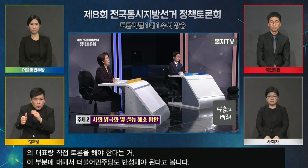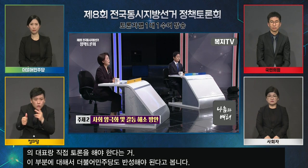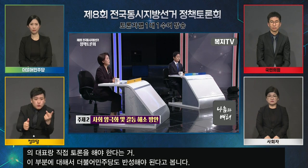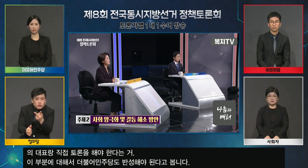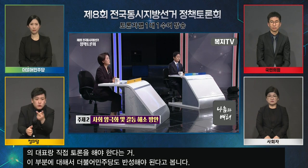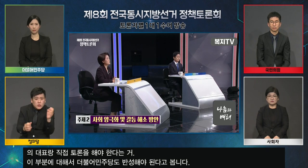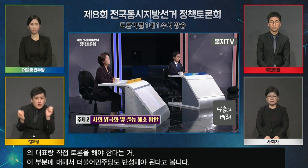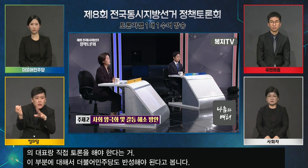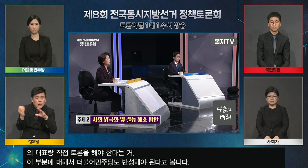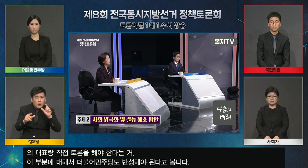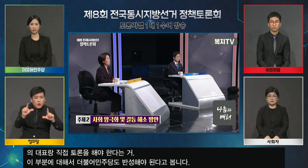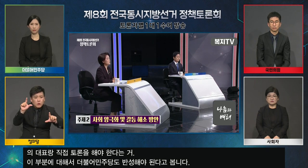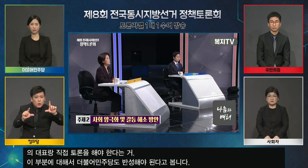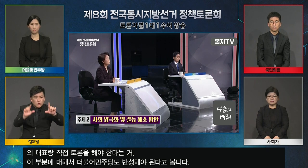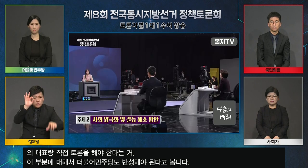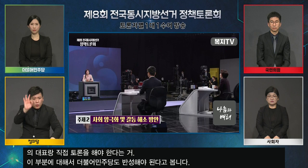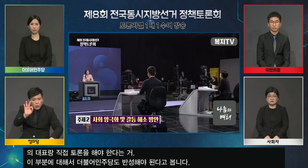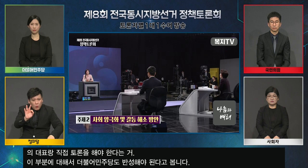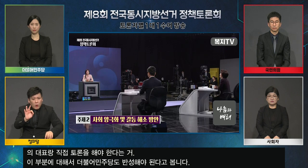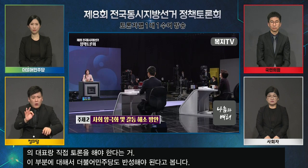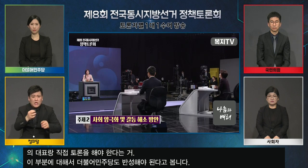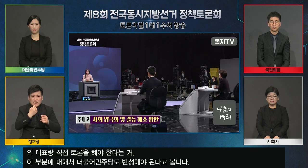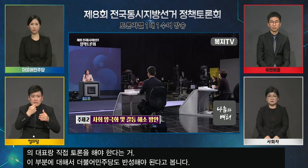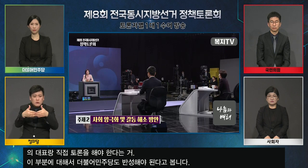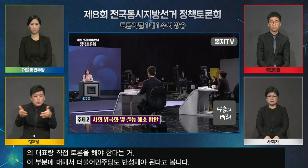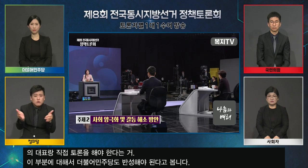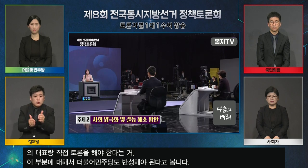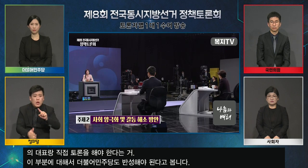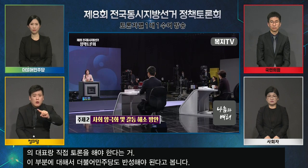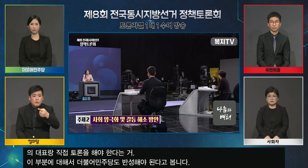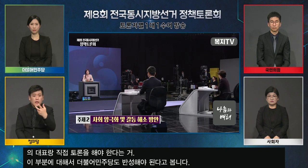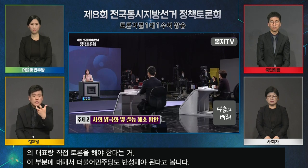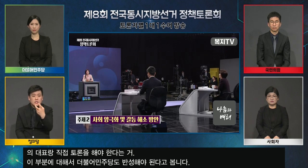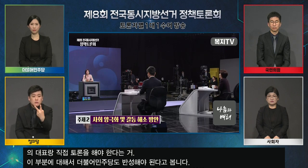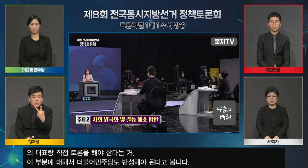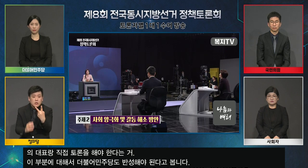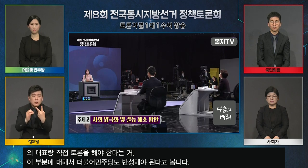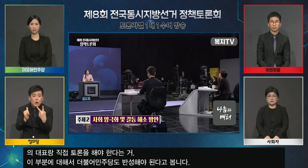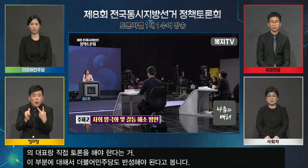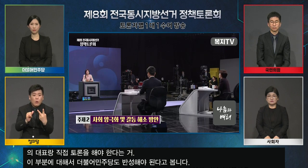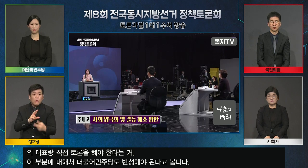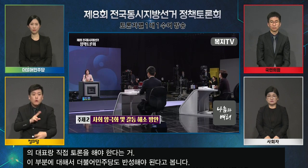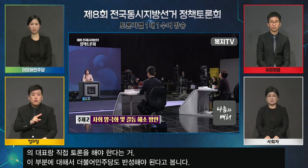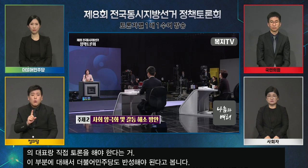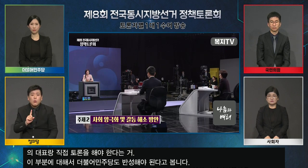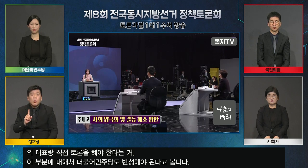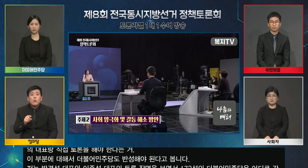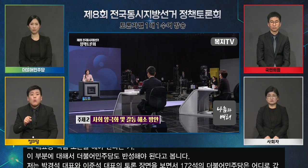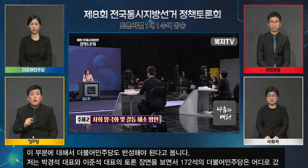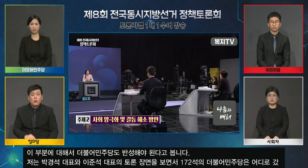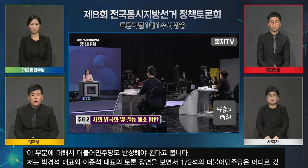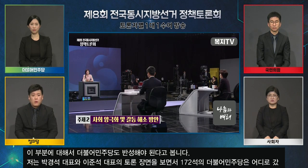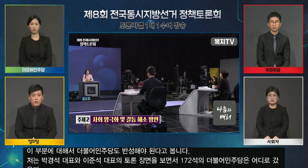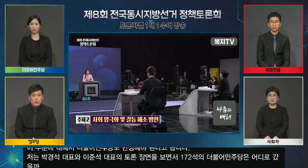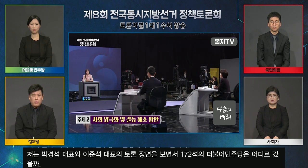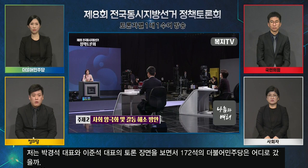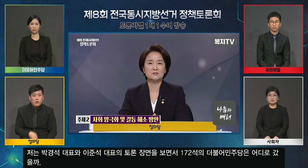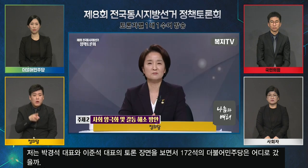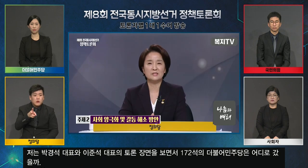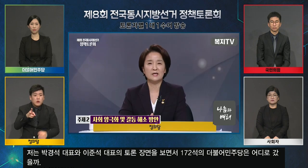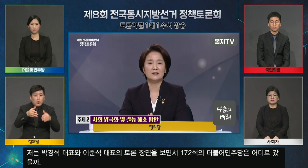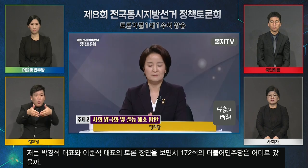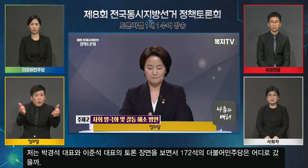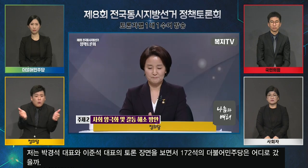172석의 더불어민주당은 어디 갔을까, 여당의 책임 정치는 무엇인지 묻고